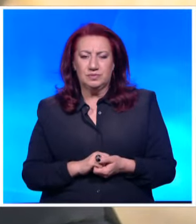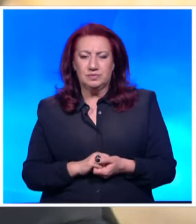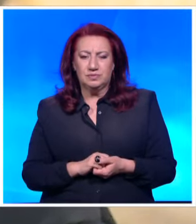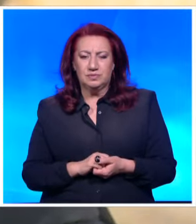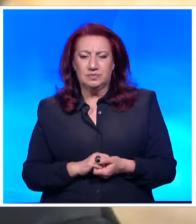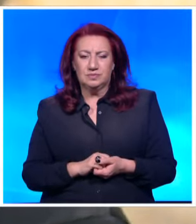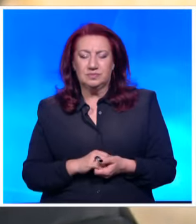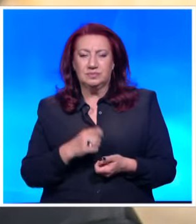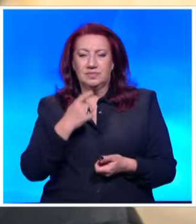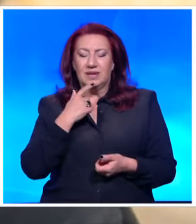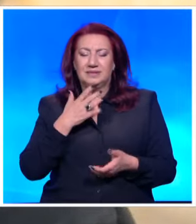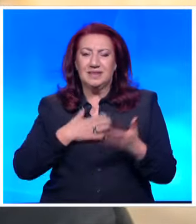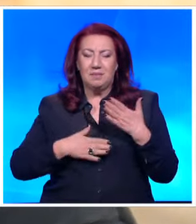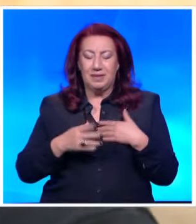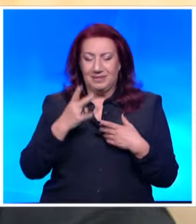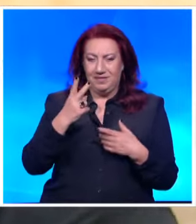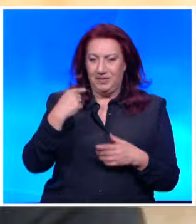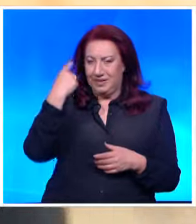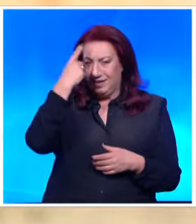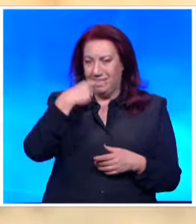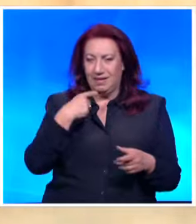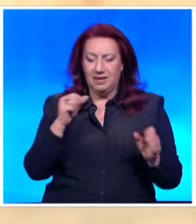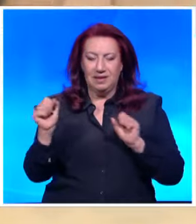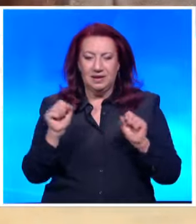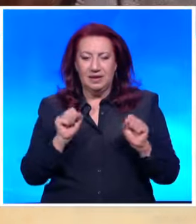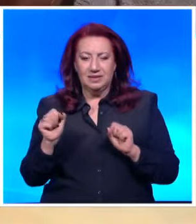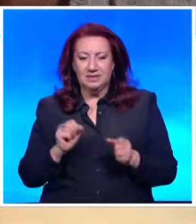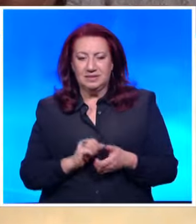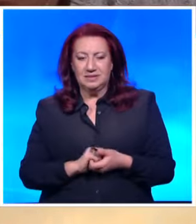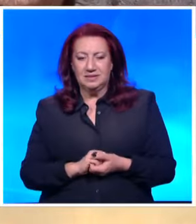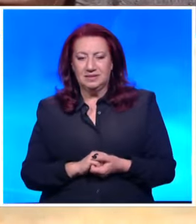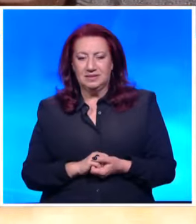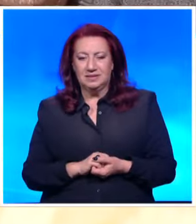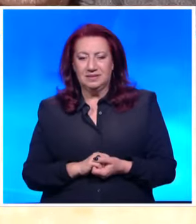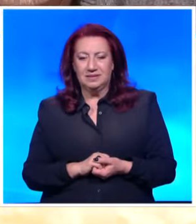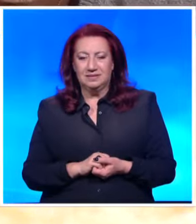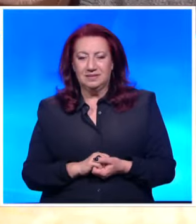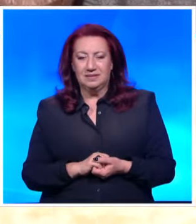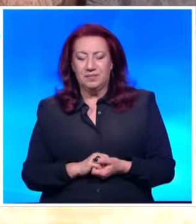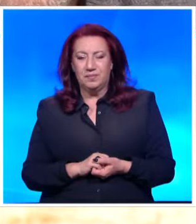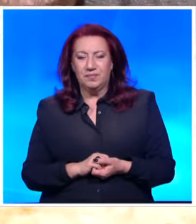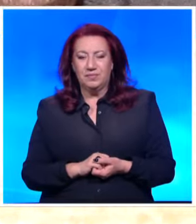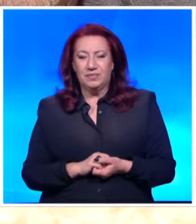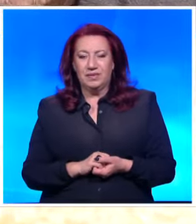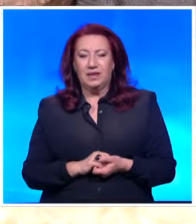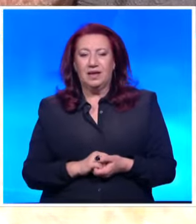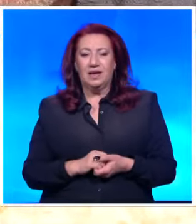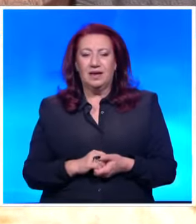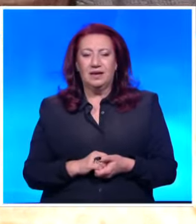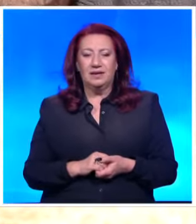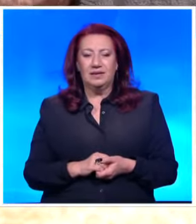Ще бъде удоволствие за мен да видя реакцията ти. Ей, Димостенис, пестево, къде си кала? Hope you're doing